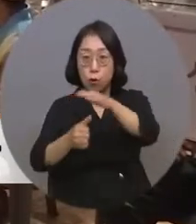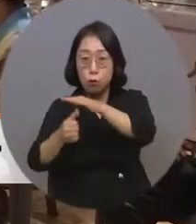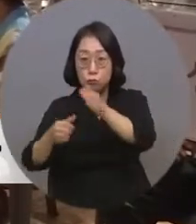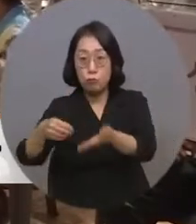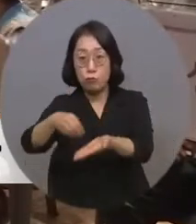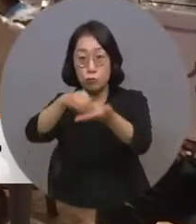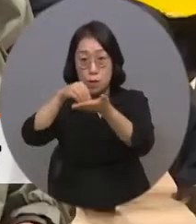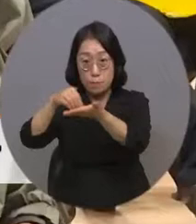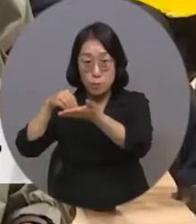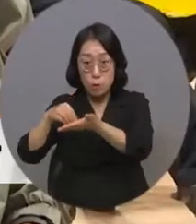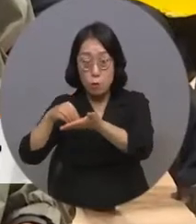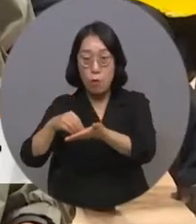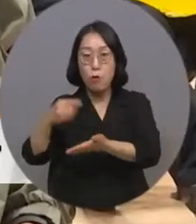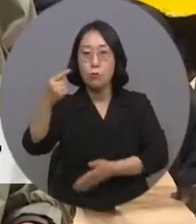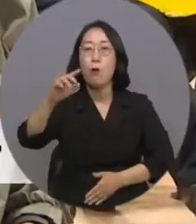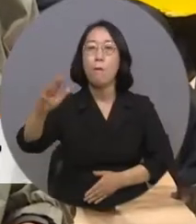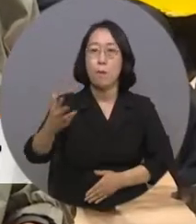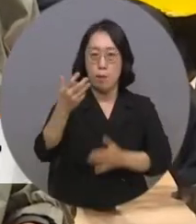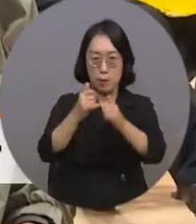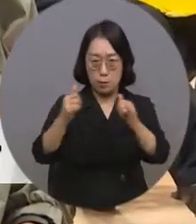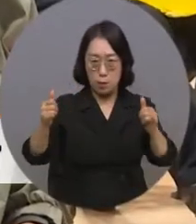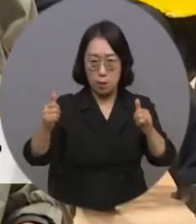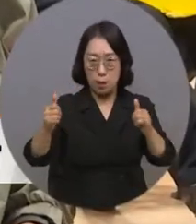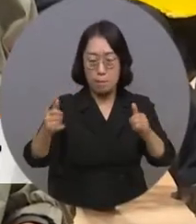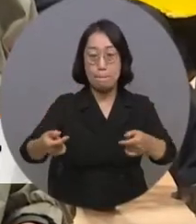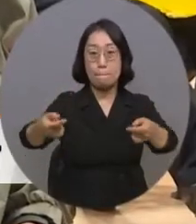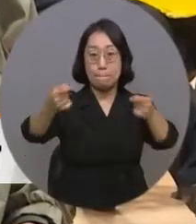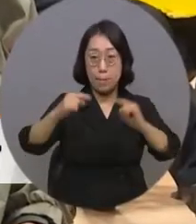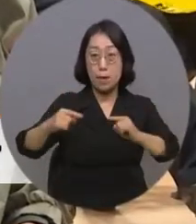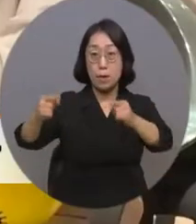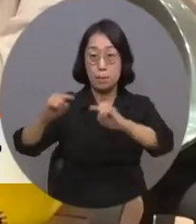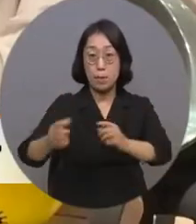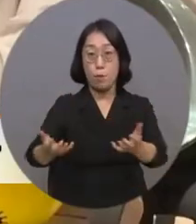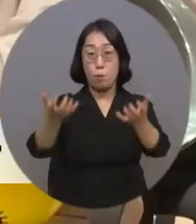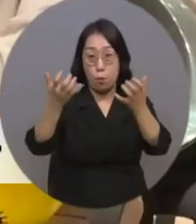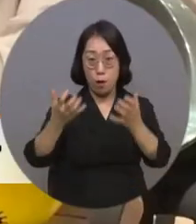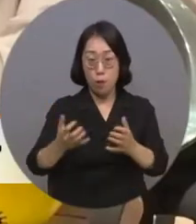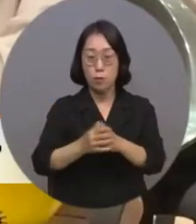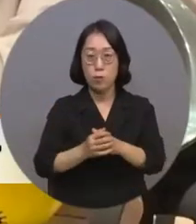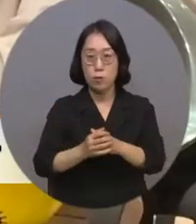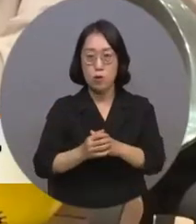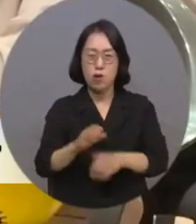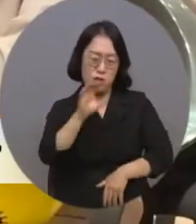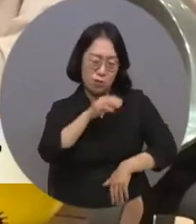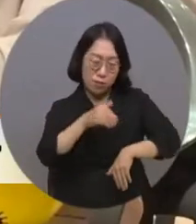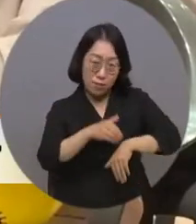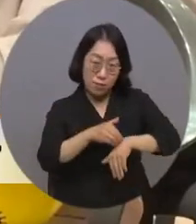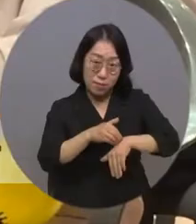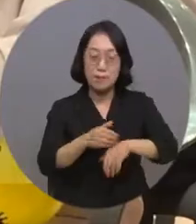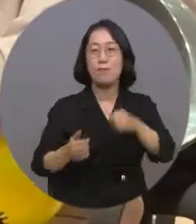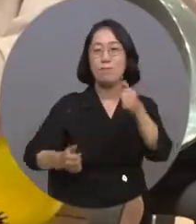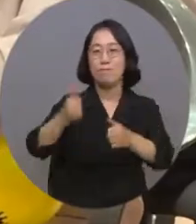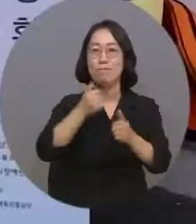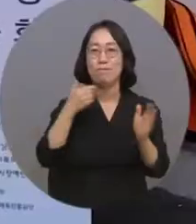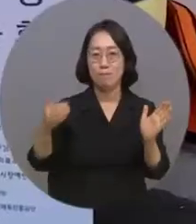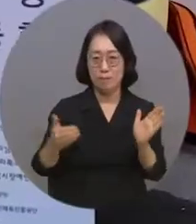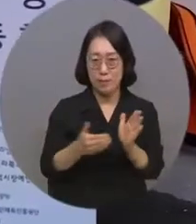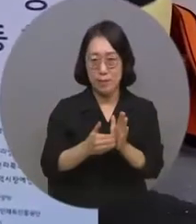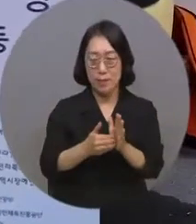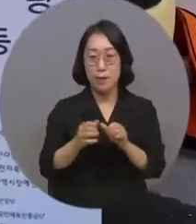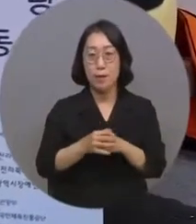명의 장애인과 비장애인 생활체육 동호인 선수들이 참가해 그동안 갈고 닦은 실력을 걸었습니다